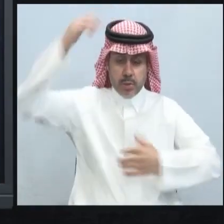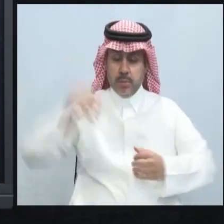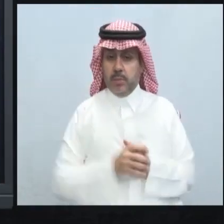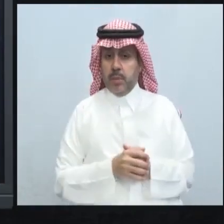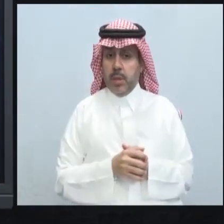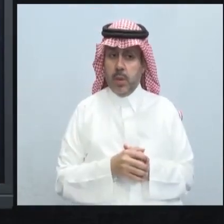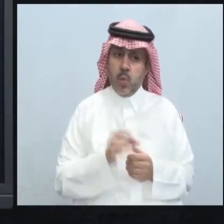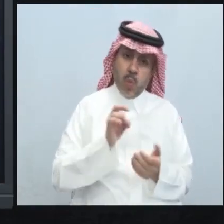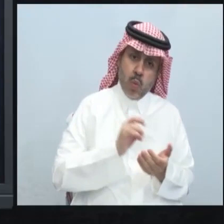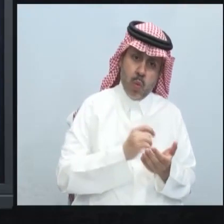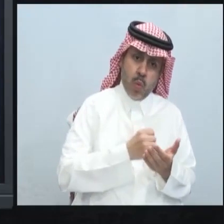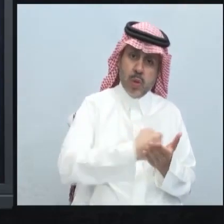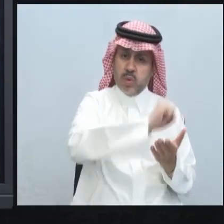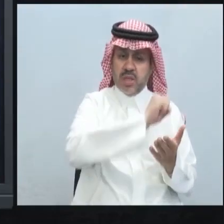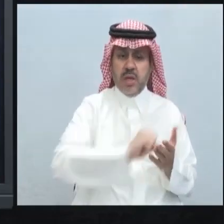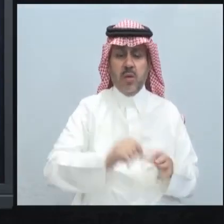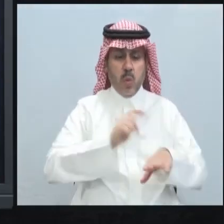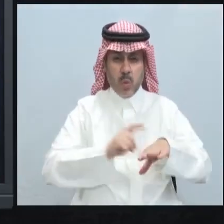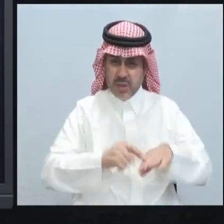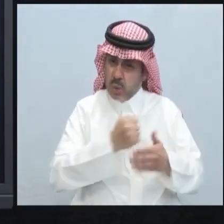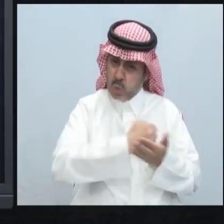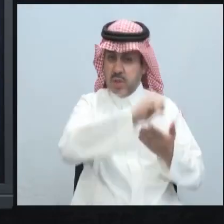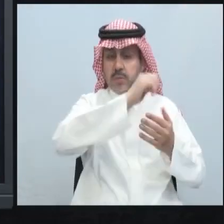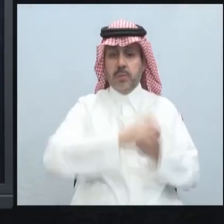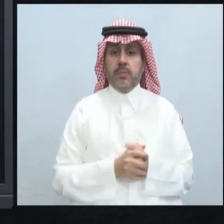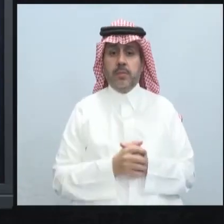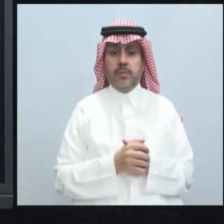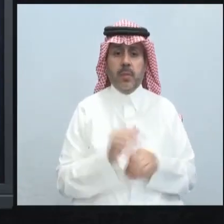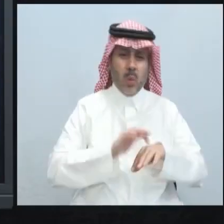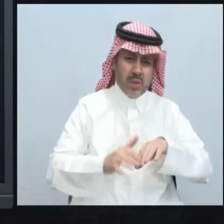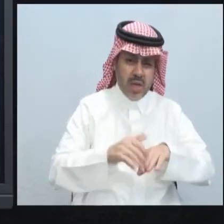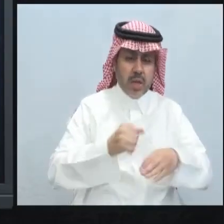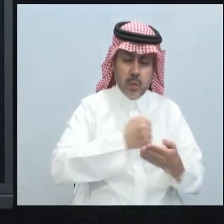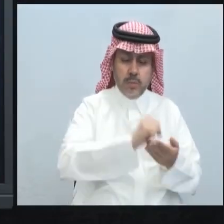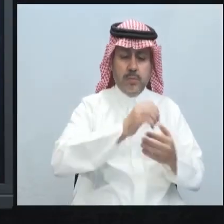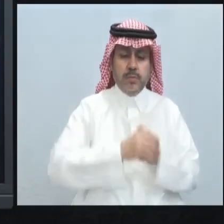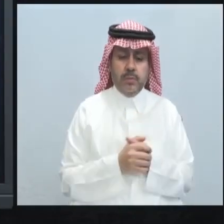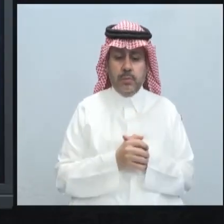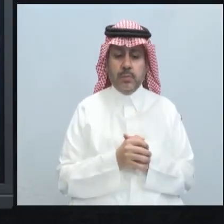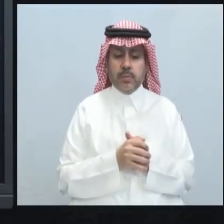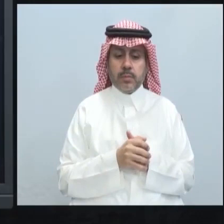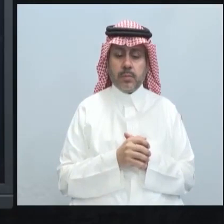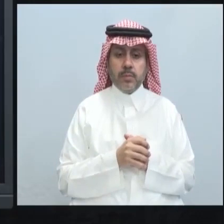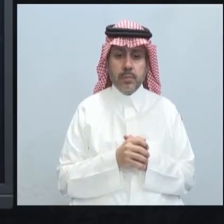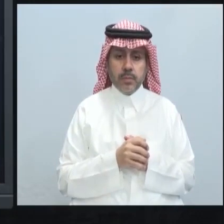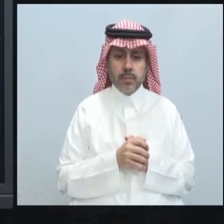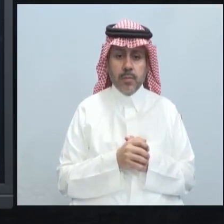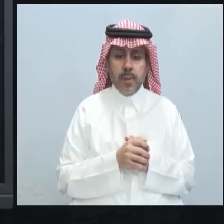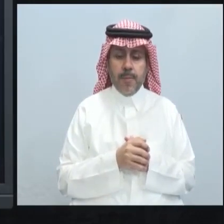يعلق في وعلى اجسامنا من الاوساخ والاتربه